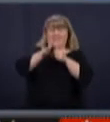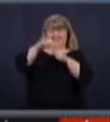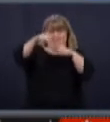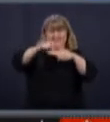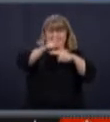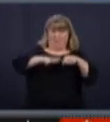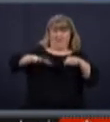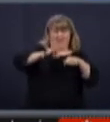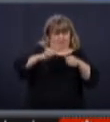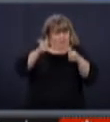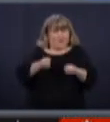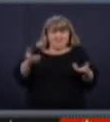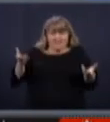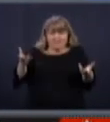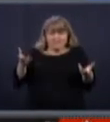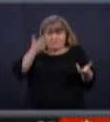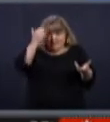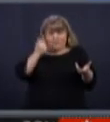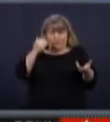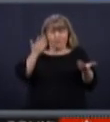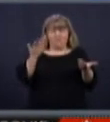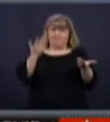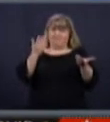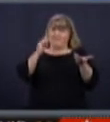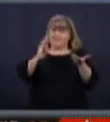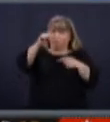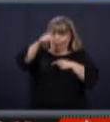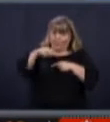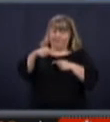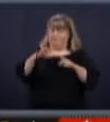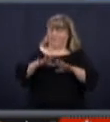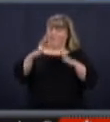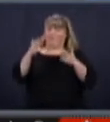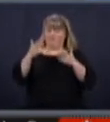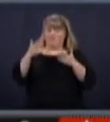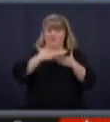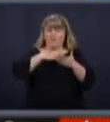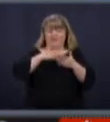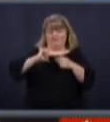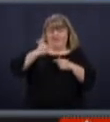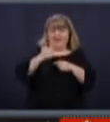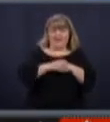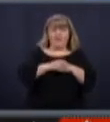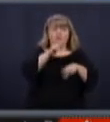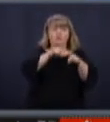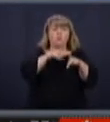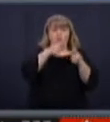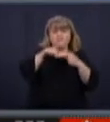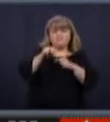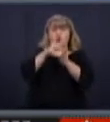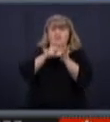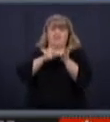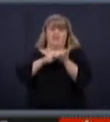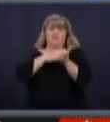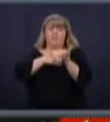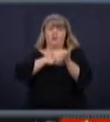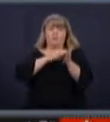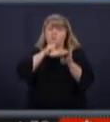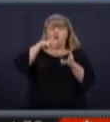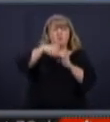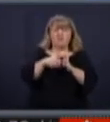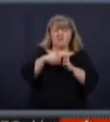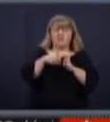pas impossible. Donc, je vous invite, tout le monde, à aller vous inscrire. C'est pas compliqué. Les